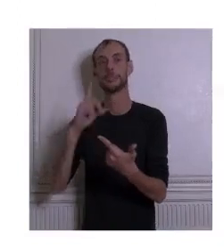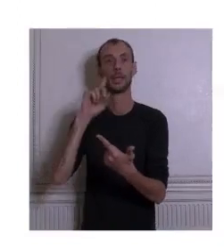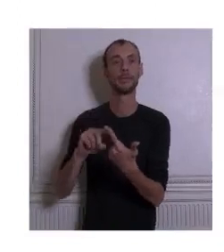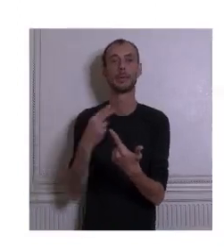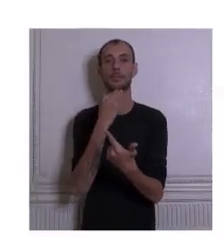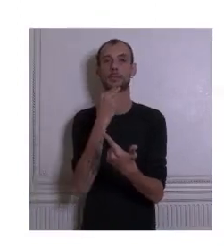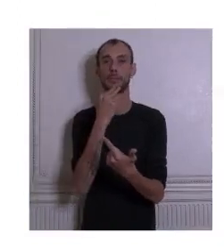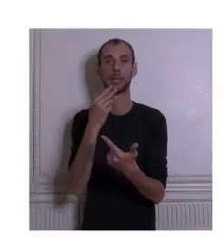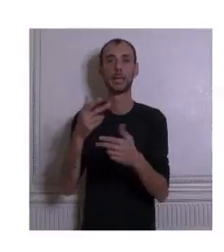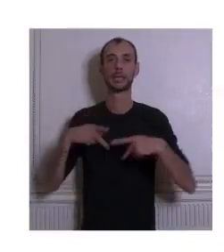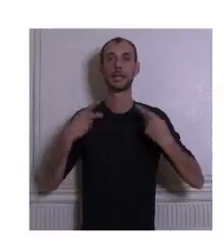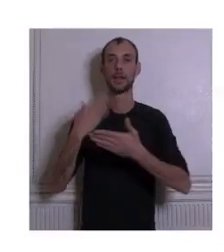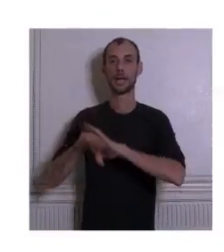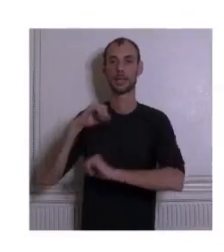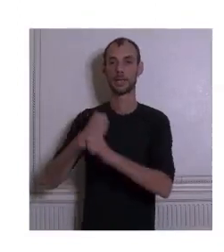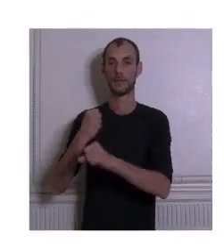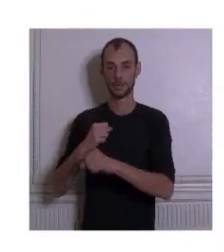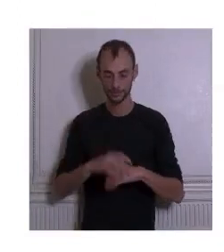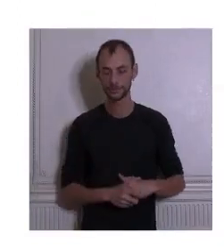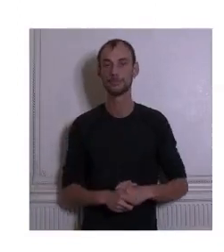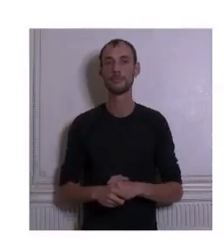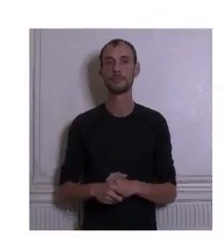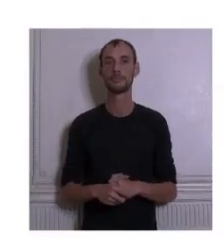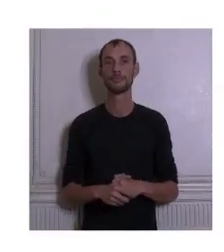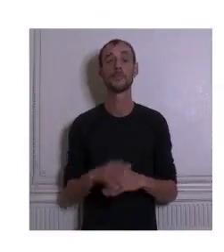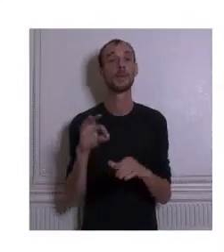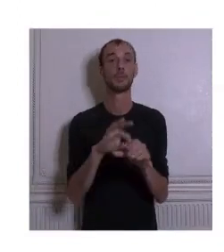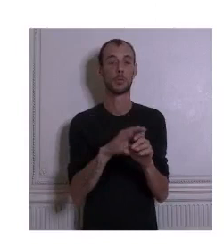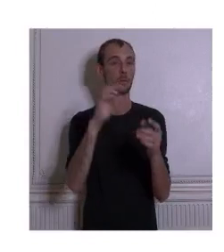remarques ? Je vous remercie. Adopté à l'unanimité.